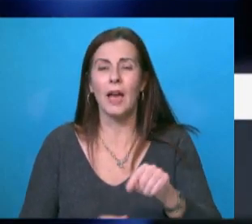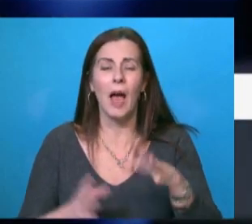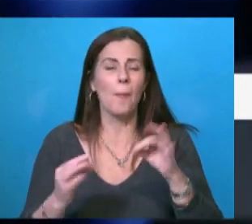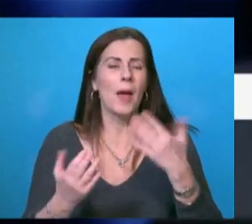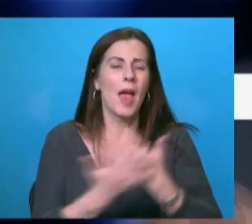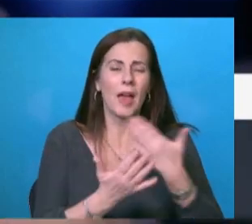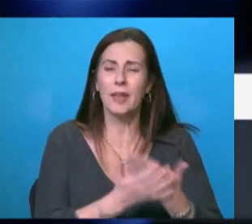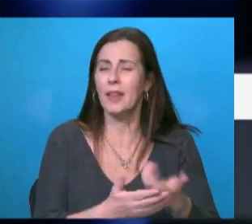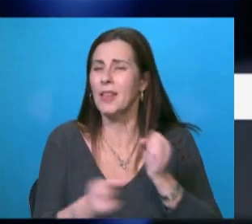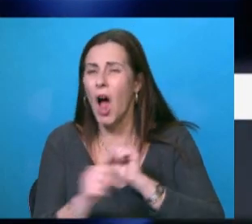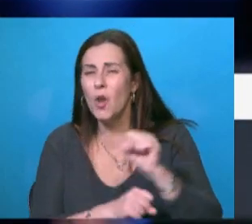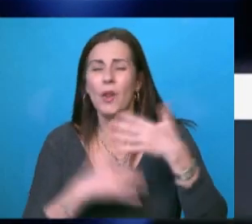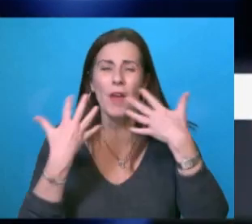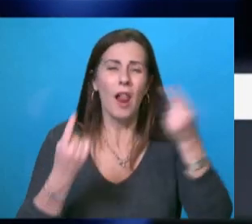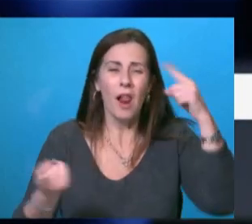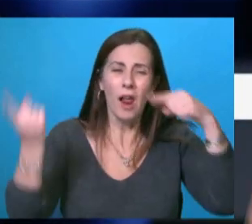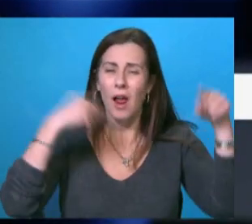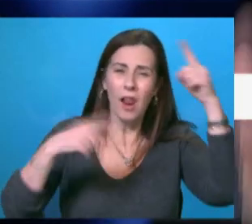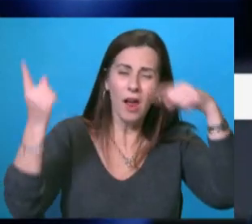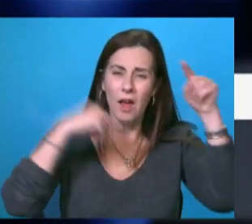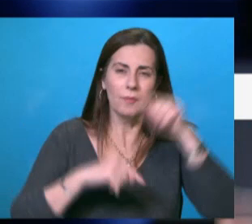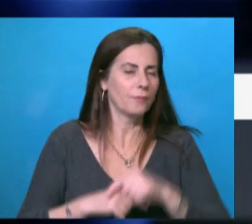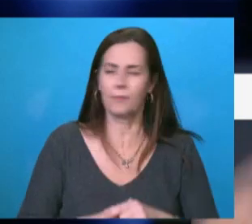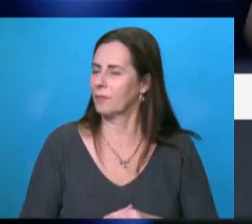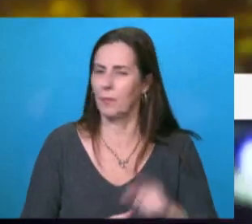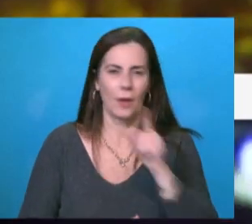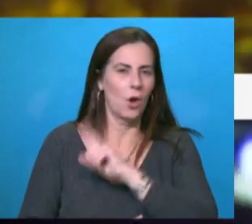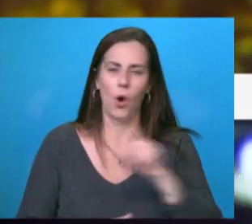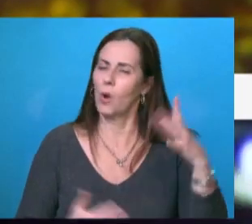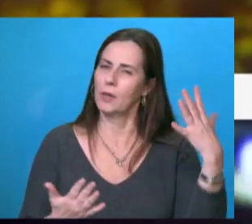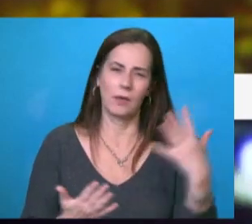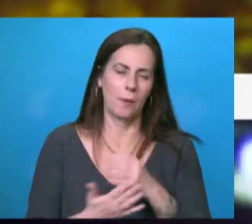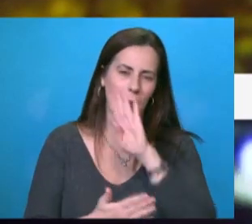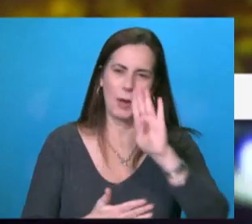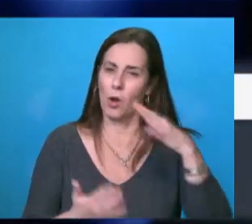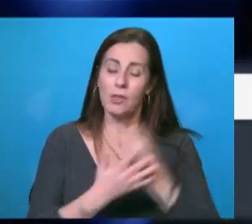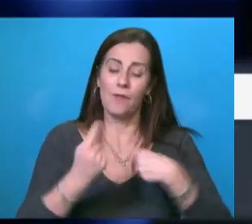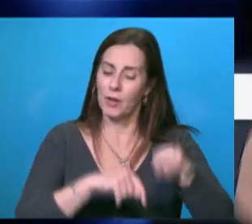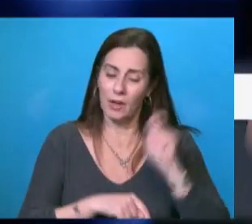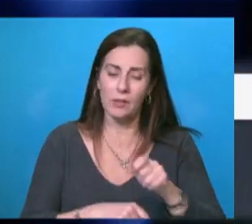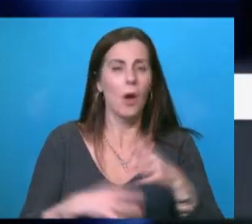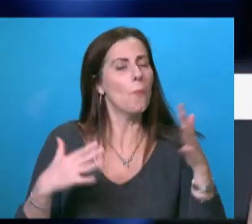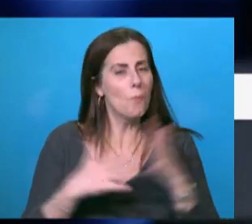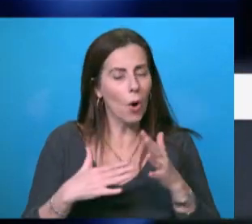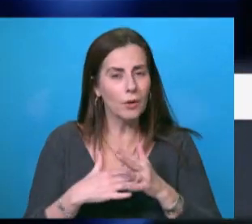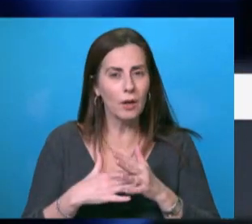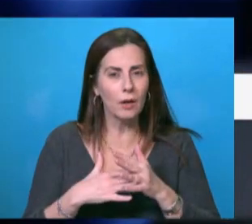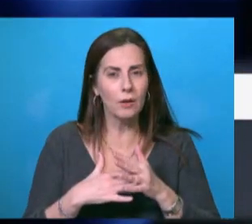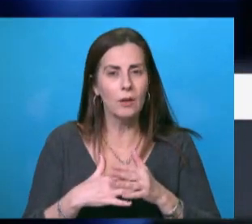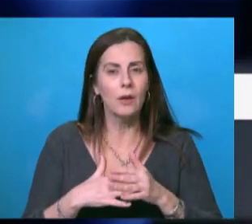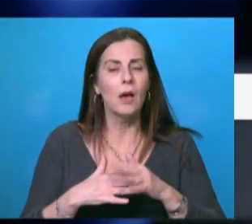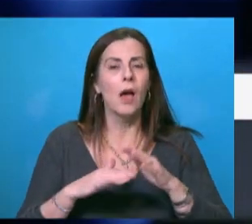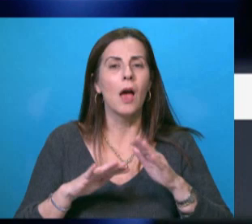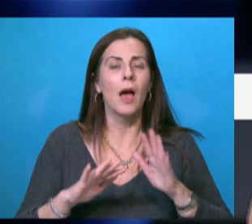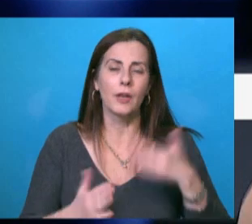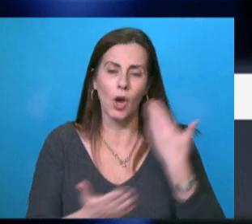טענות וסיפורים מכאן עד הודעה חדשה לא יצלחו. ועדת הכנסת בוחנת את תום ליבו של היועץ